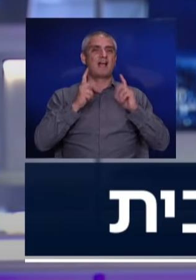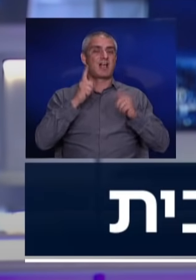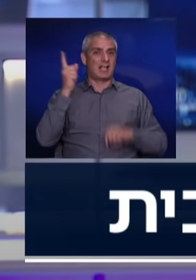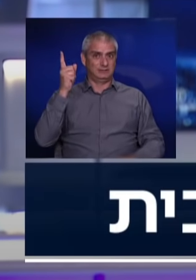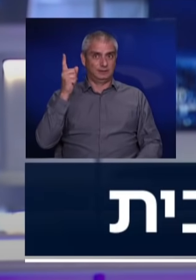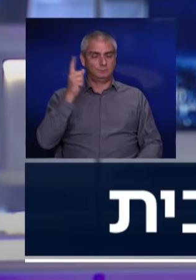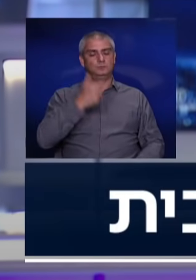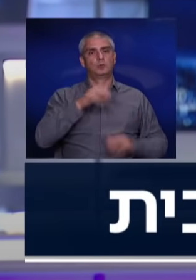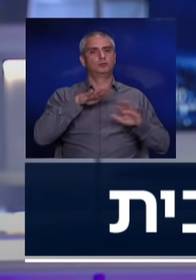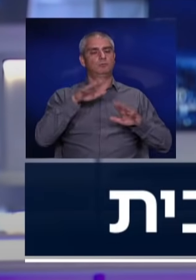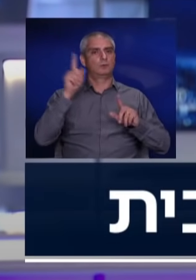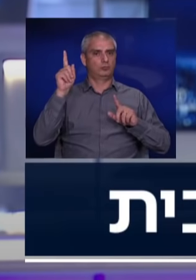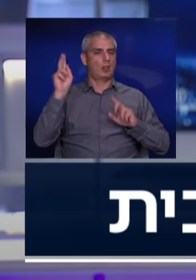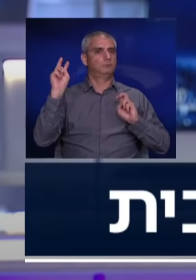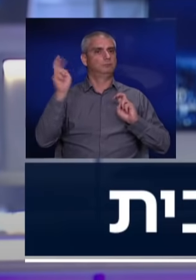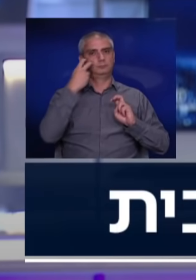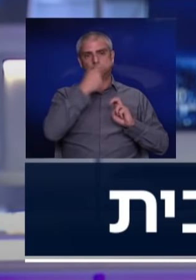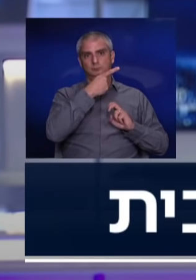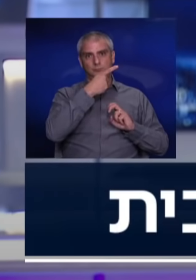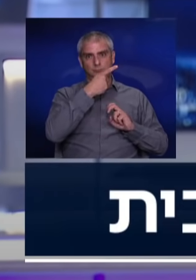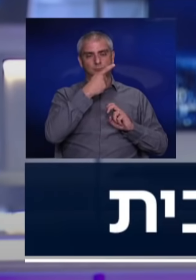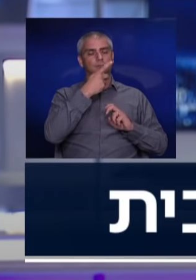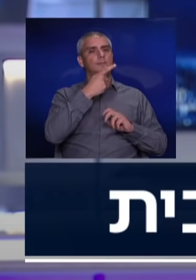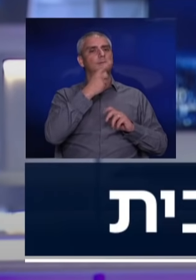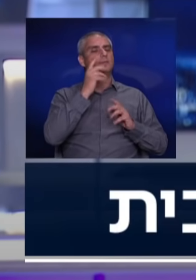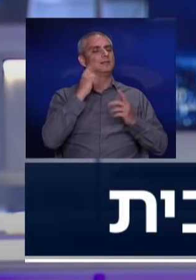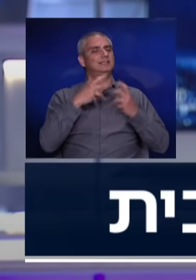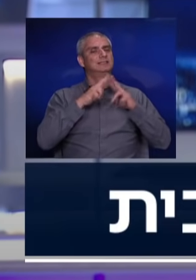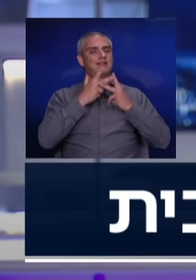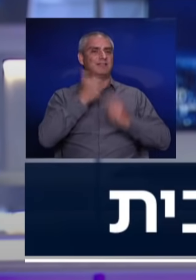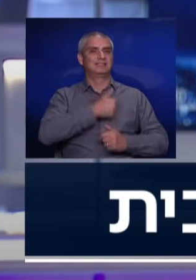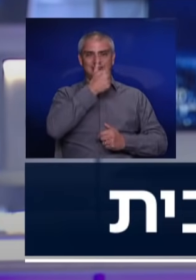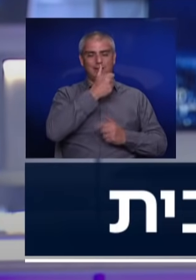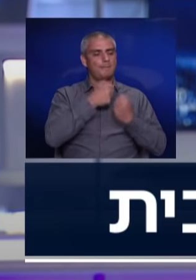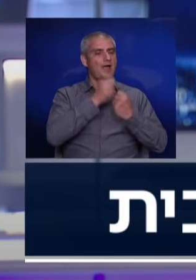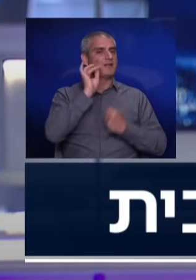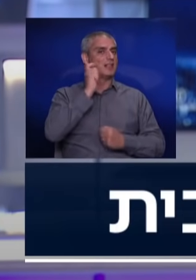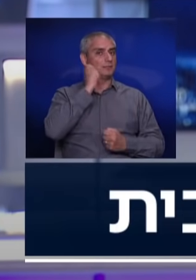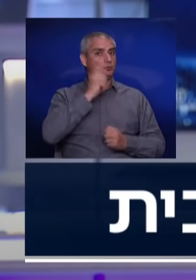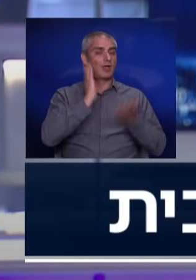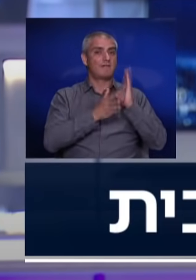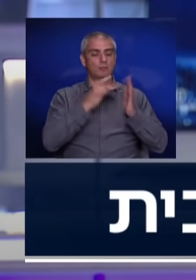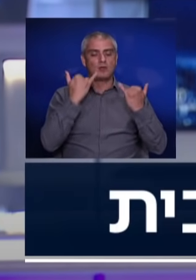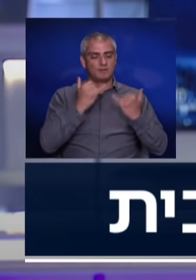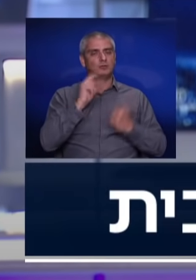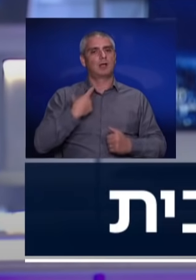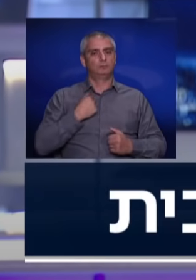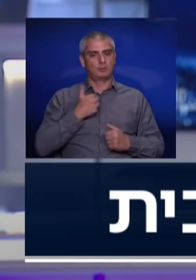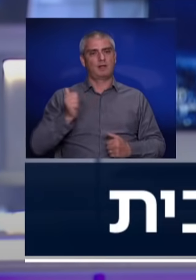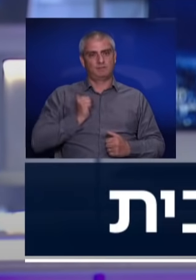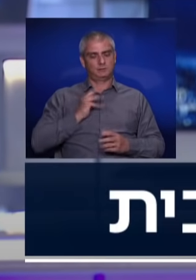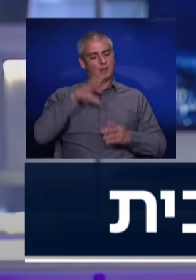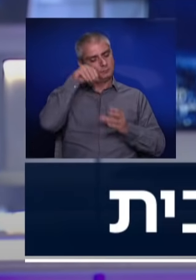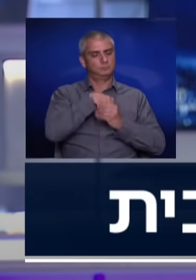בנט מכנס היום בפעם הראשונה את צוות השרים למאבק בפשיעה ובאלימות בחברה הערבית, ומעכשיו גם שב"כ וצה"ל יהיו